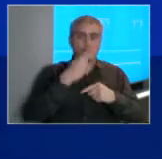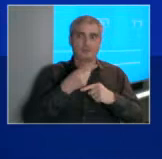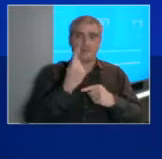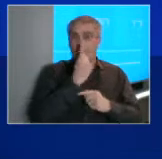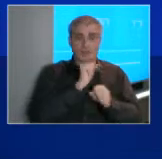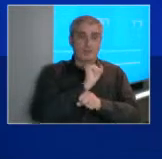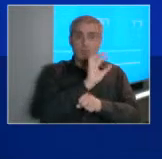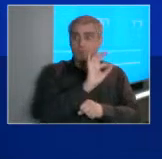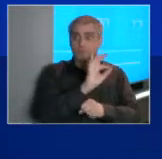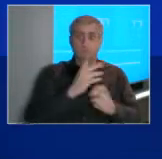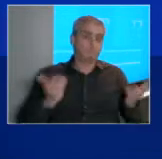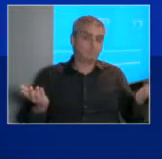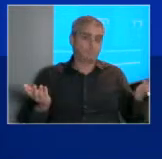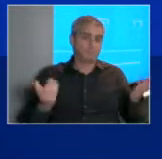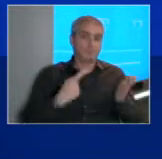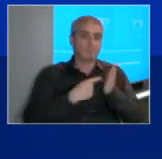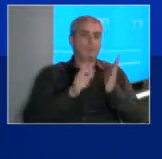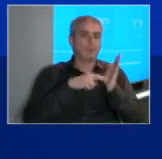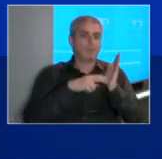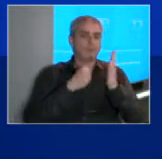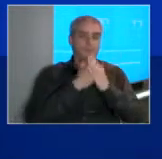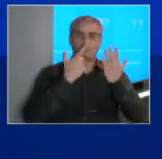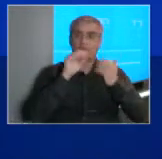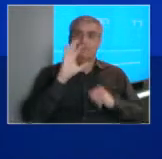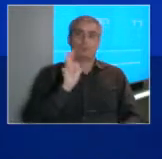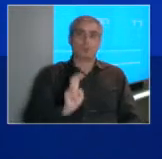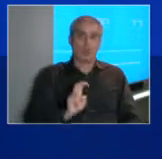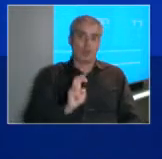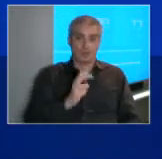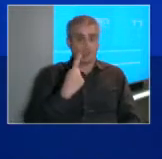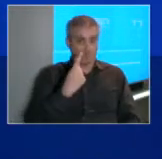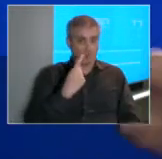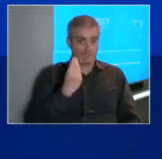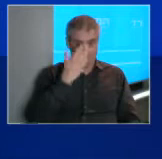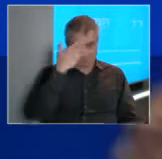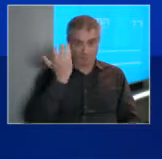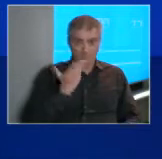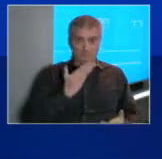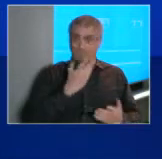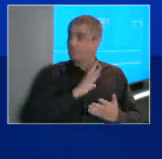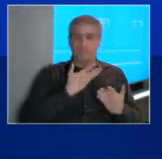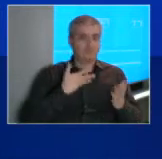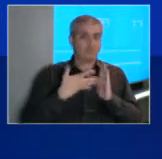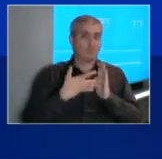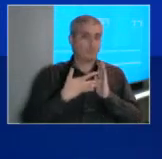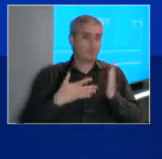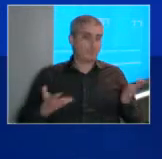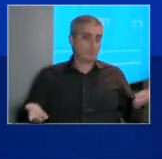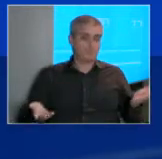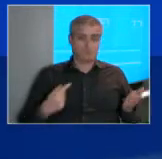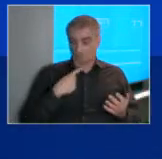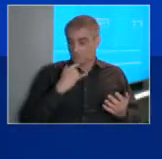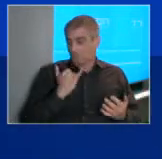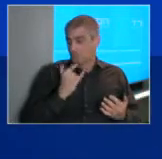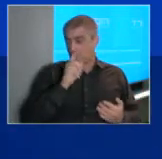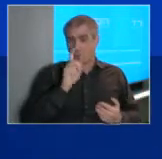אחת הטענות שלהם היא למשל, הפטור ממס עד 75 דולר. אחת הדעות הלא פופולריות שזכיתי עליהן הכי הרבה לביקורת היא לי, שאמרתי,